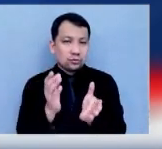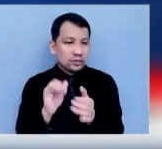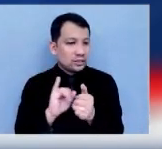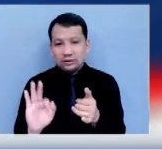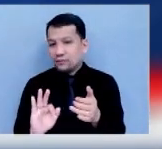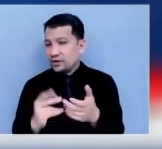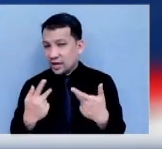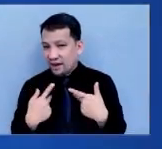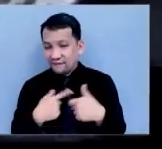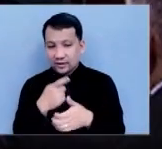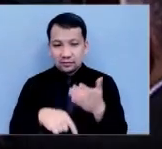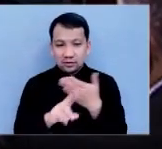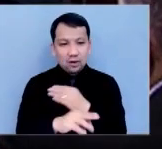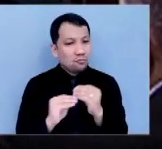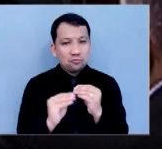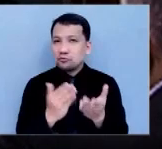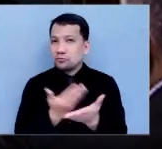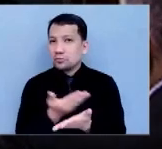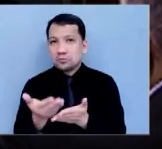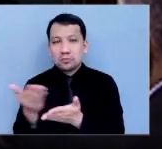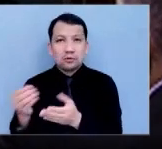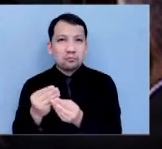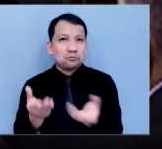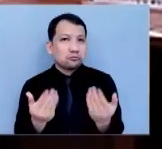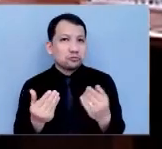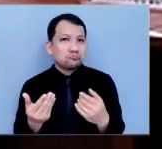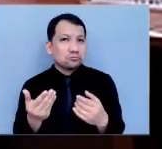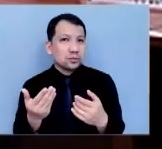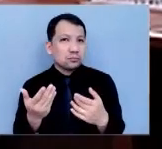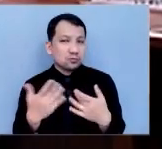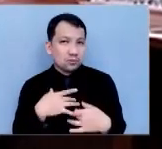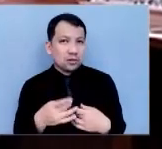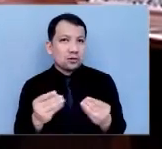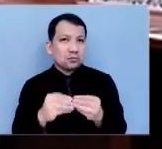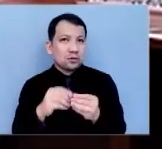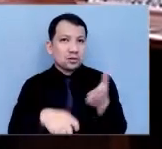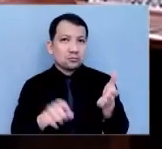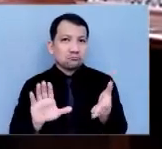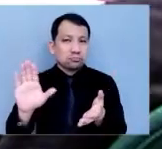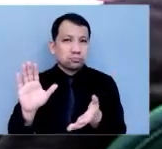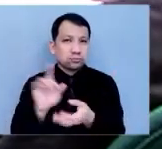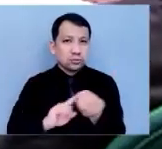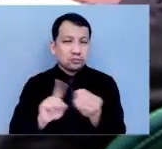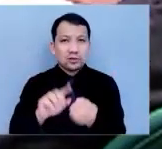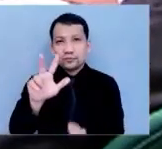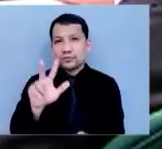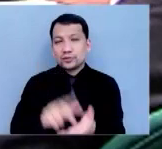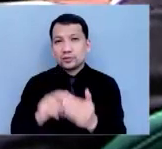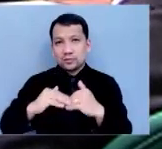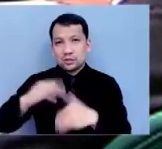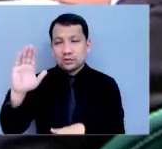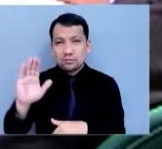more shopping expenditure. Sa panukala ng mga senador, magkakaroon ng tax refund kapag 3,000 pesos pataas